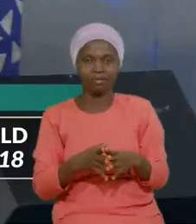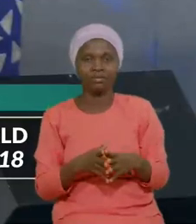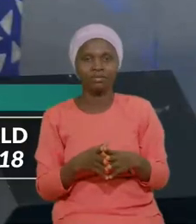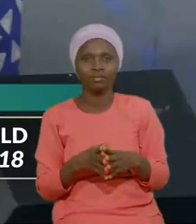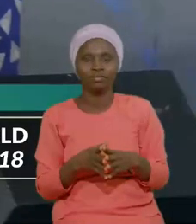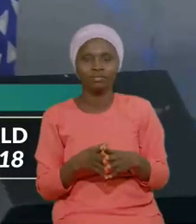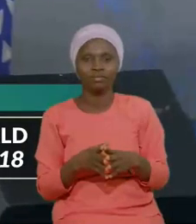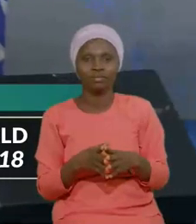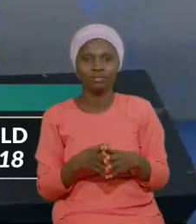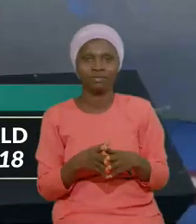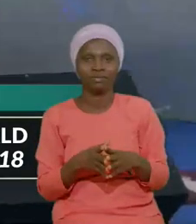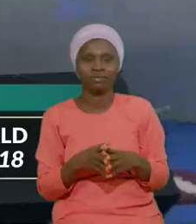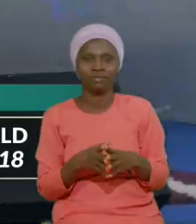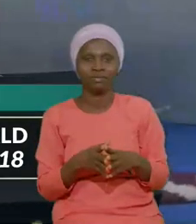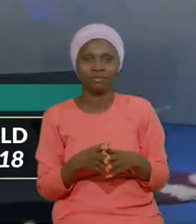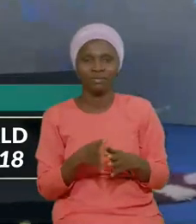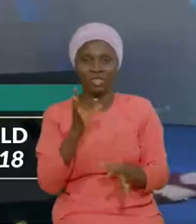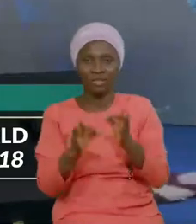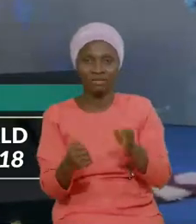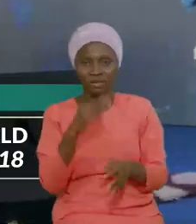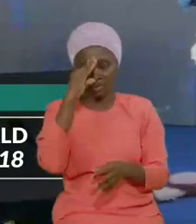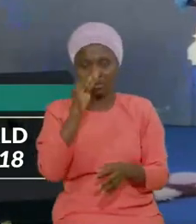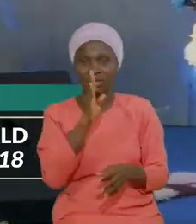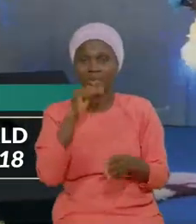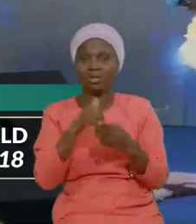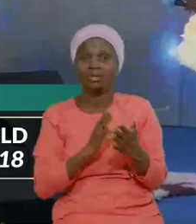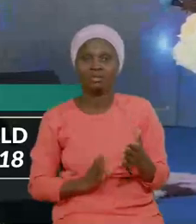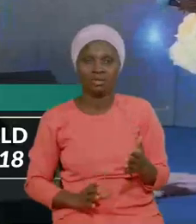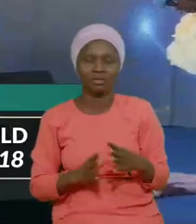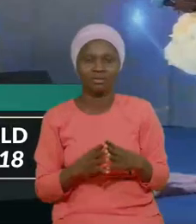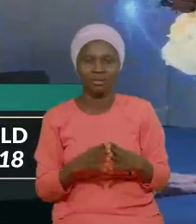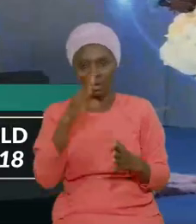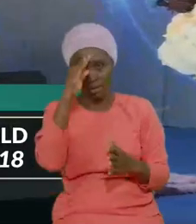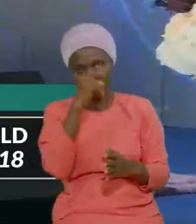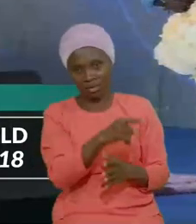Il dit, si quelqu'un est en Christ, il est une nouvelle créature.